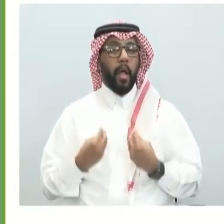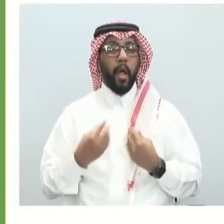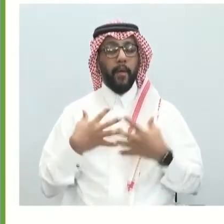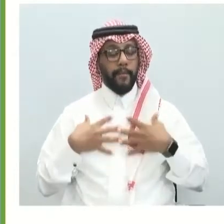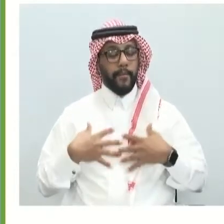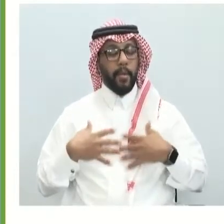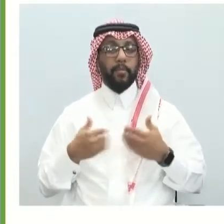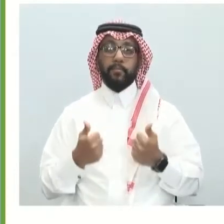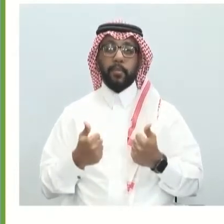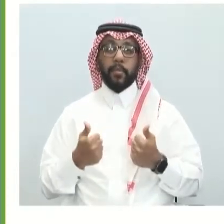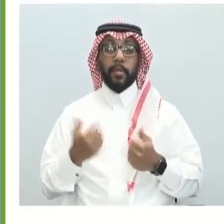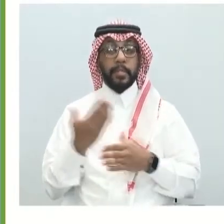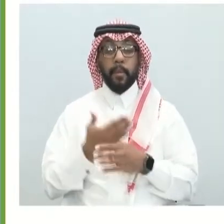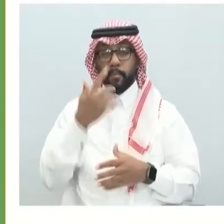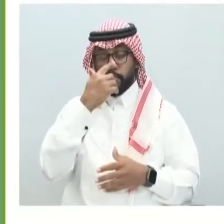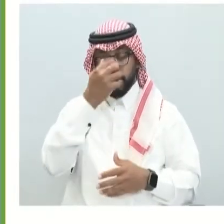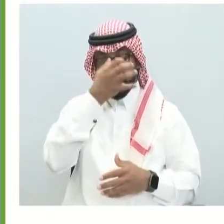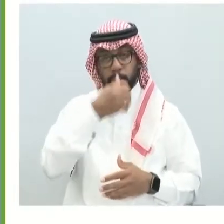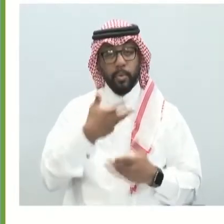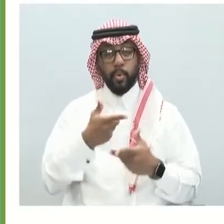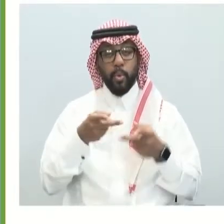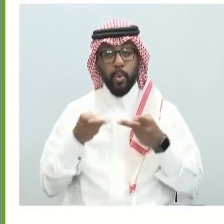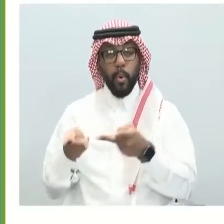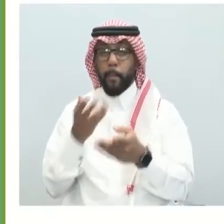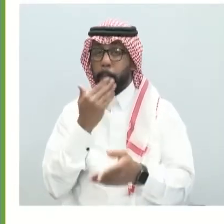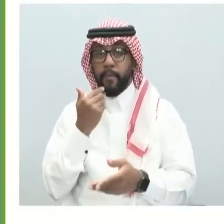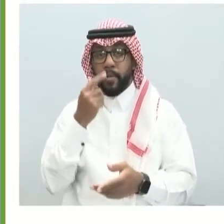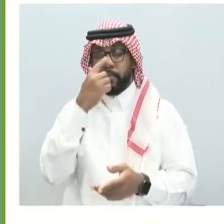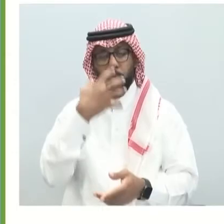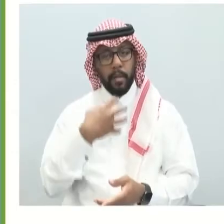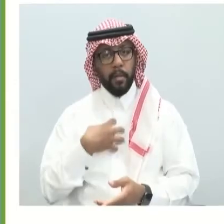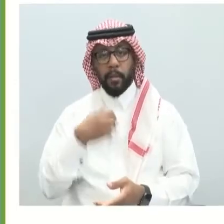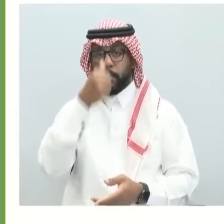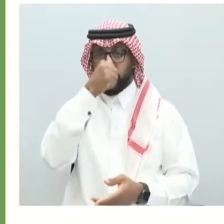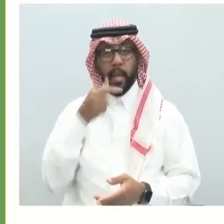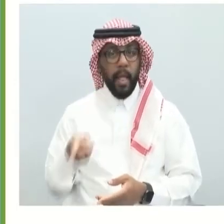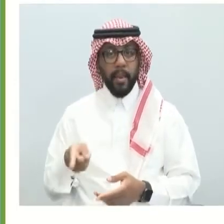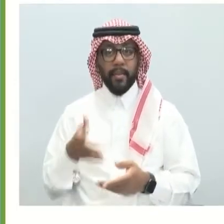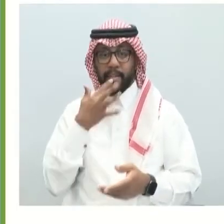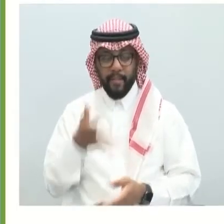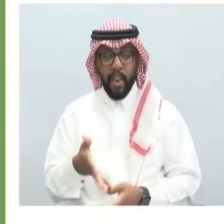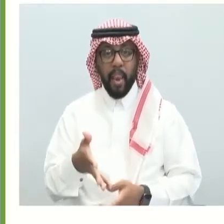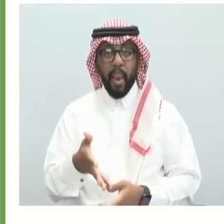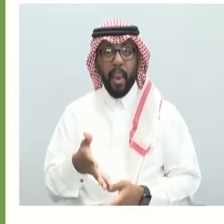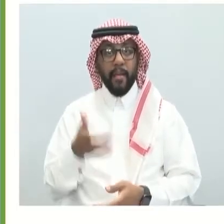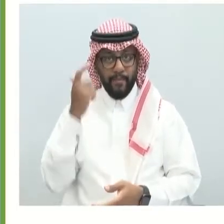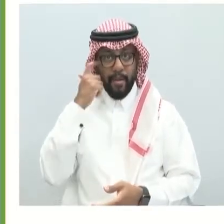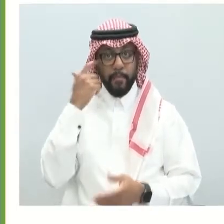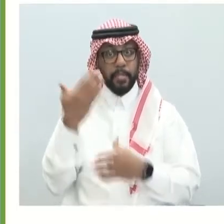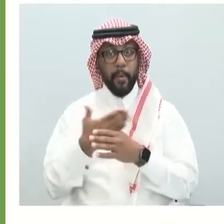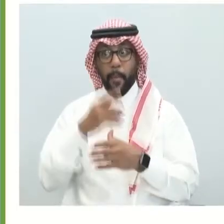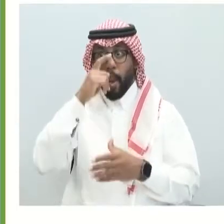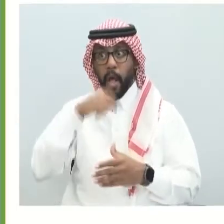وفرط النشاط ويمكن ان يؤثر النعاس ايضا في قدره الطفل على